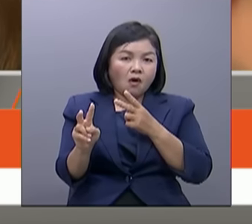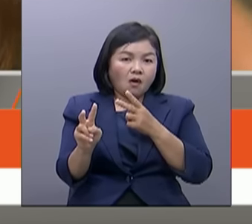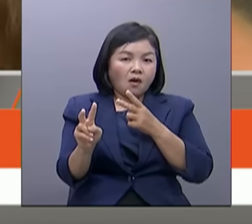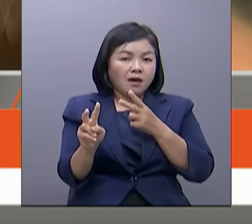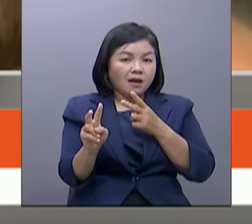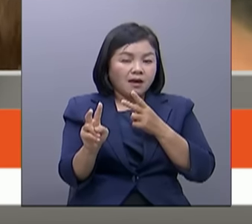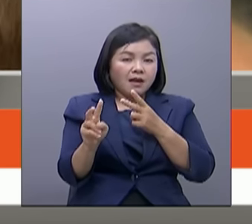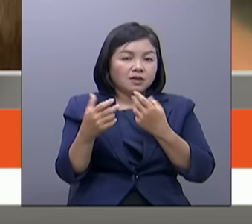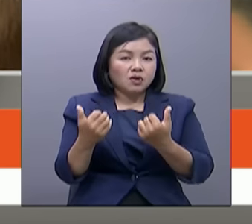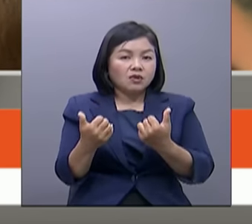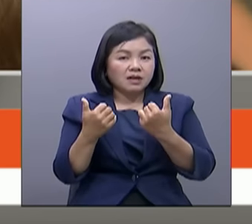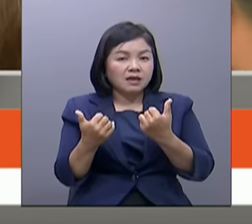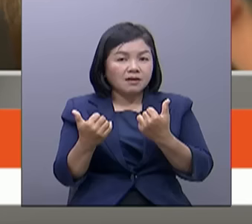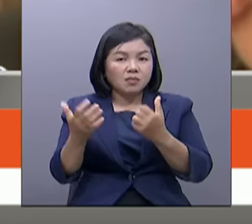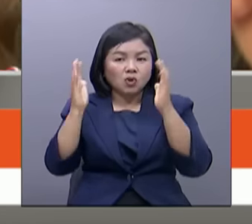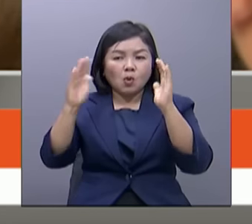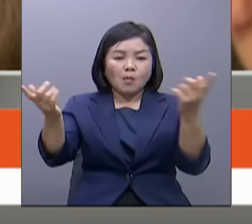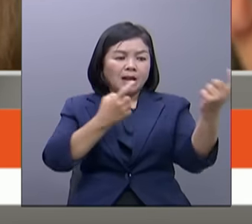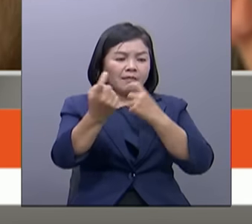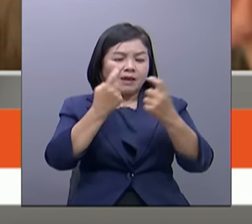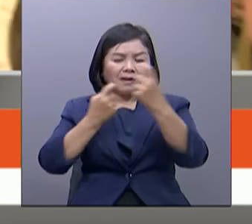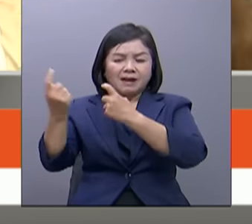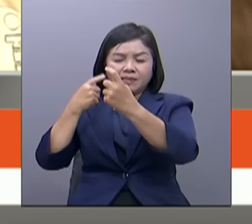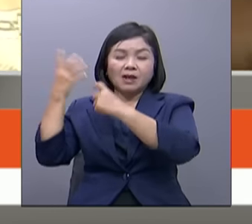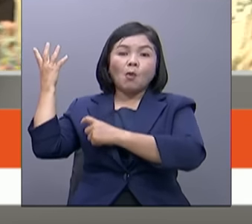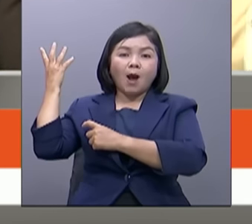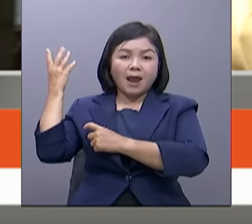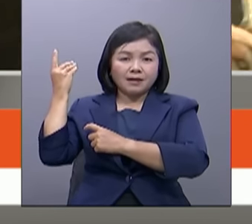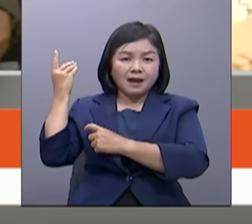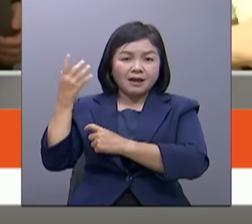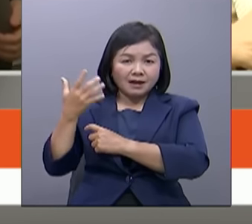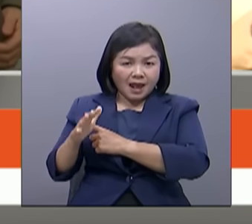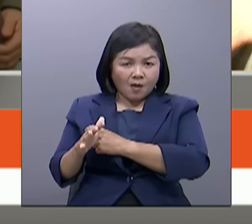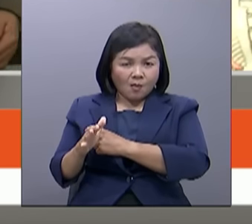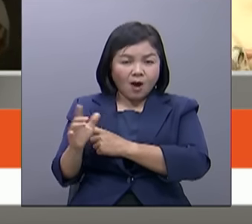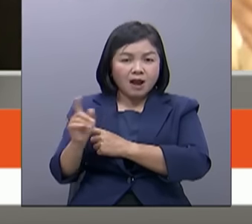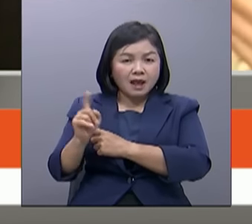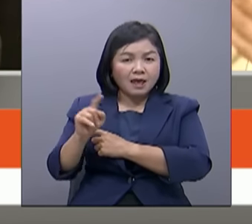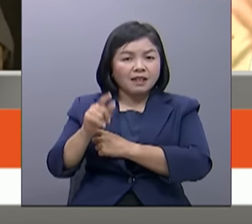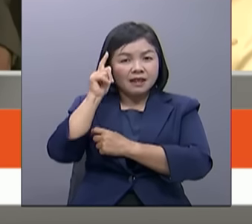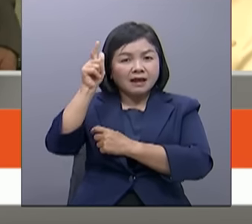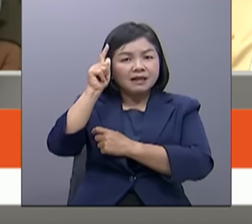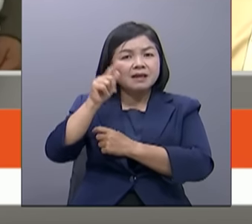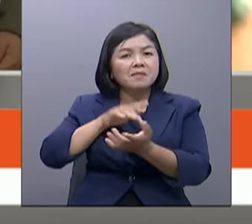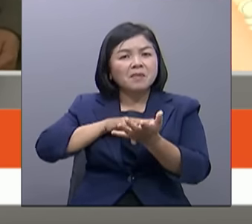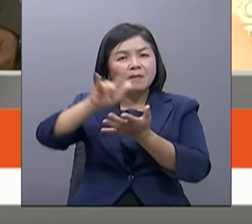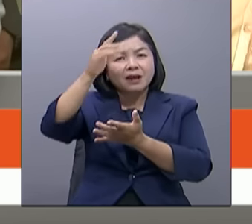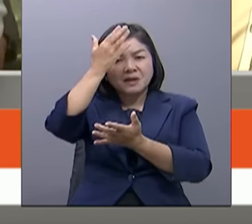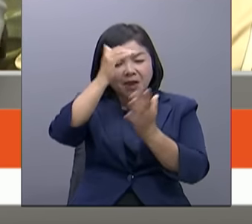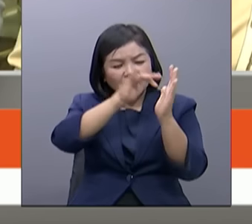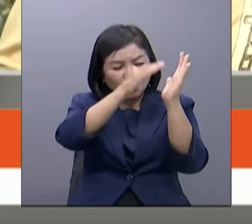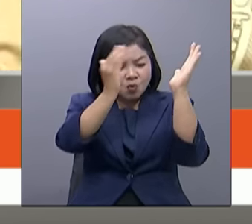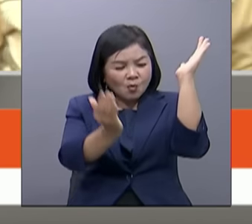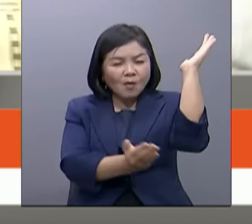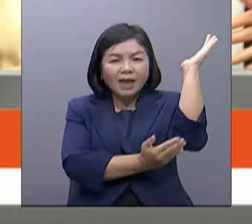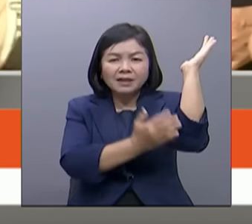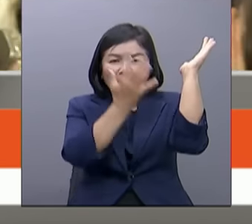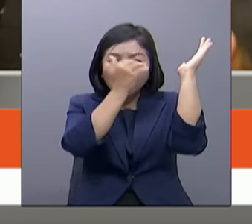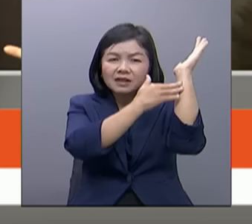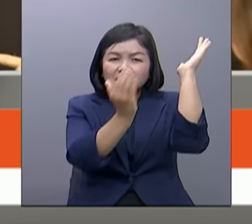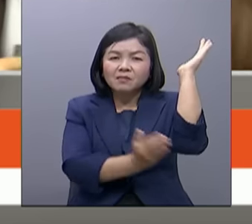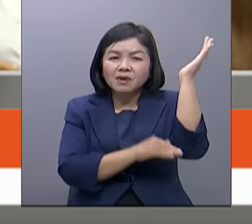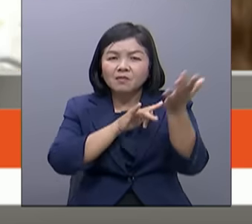ว่าคือหลายท่านนะถามผมตั้งแต่เมื่อวานแล้วว่านายใหญ่เขามีอะไรที่ดูไปทำไมจะต้องไปนะครับ